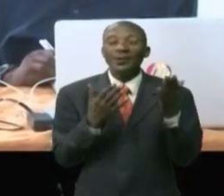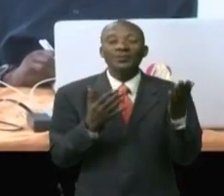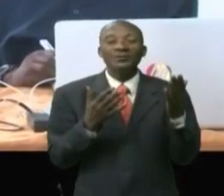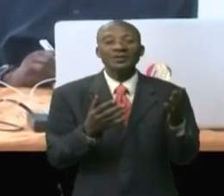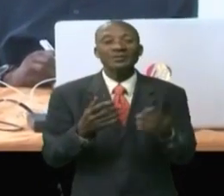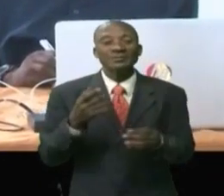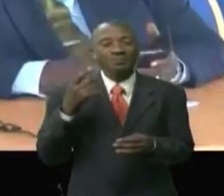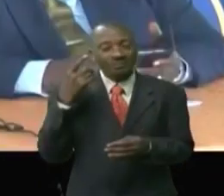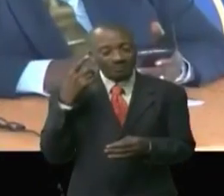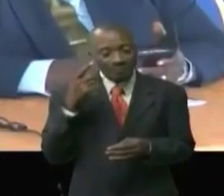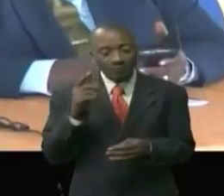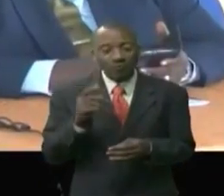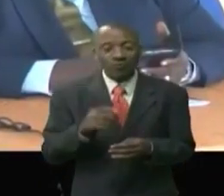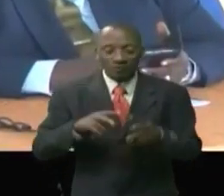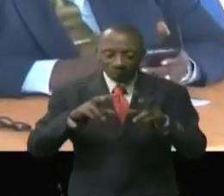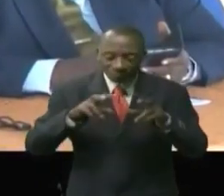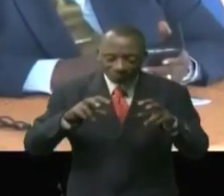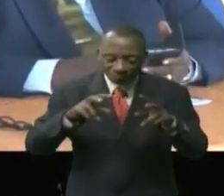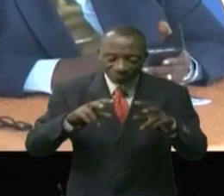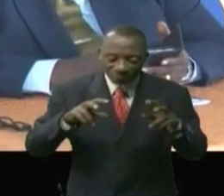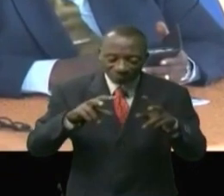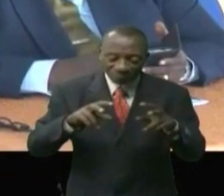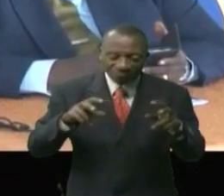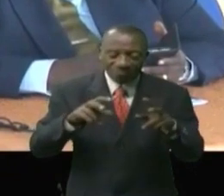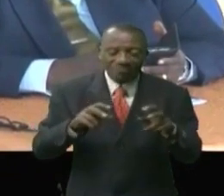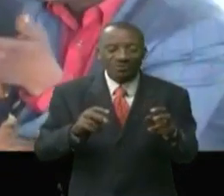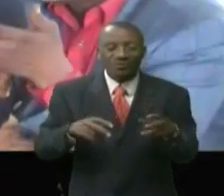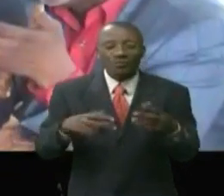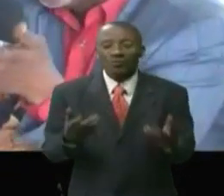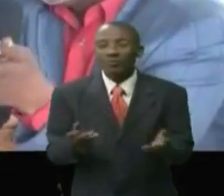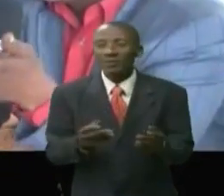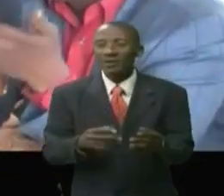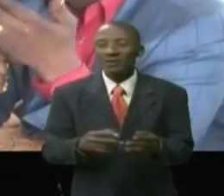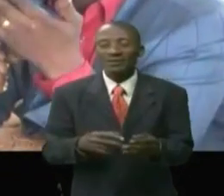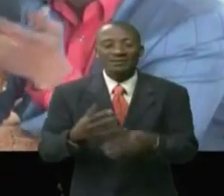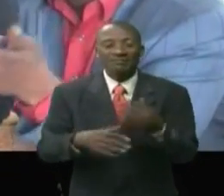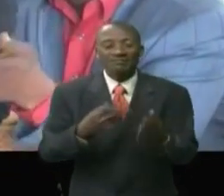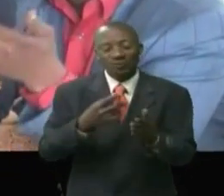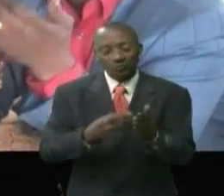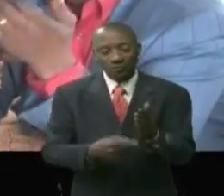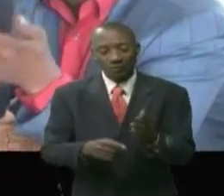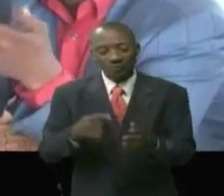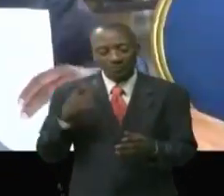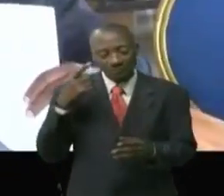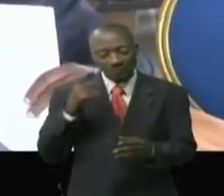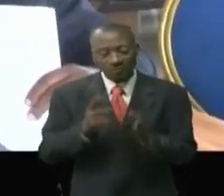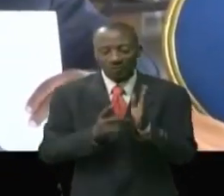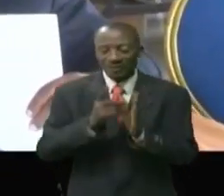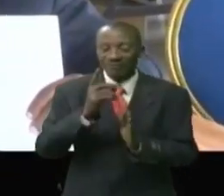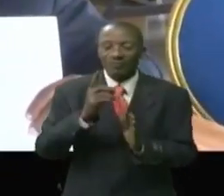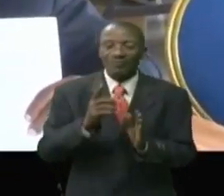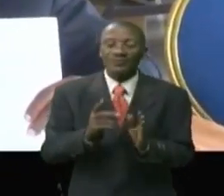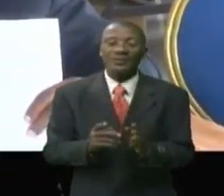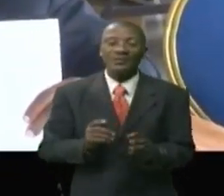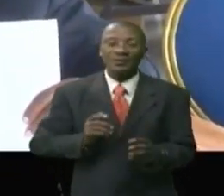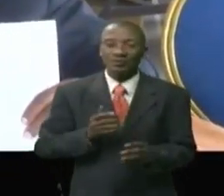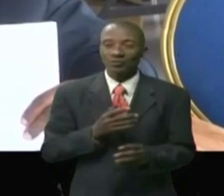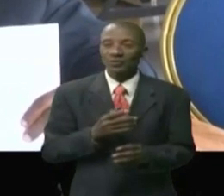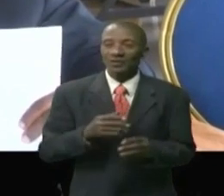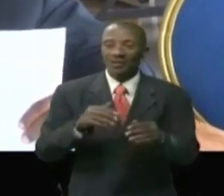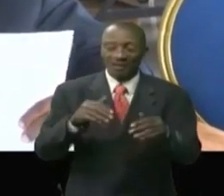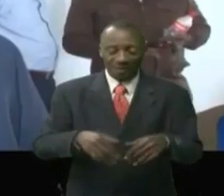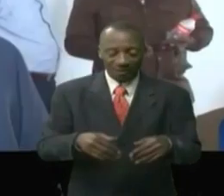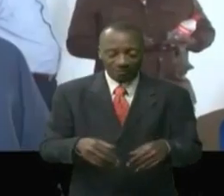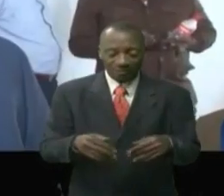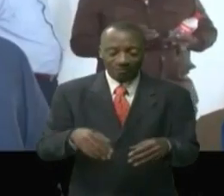société civile ces acteurs ont suffisamment besoin des moyens le désidérata est visé également à booster la produc